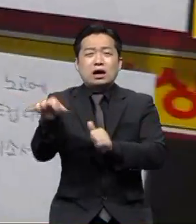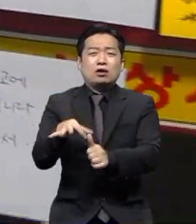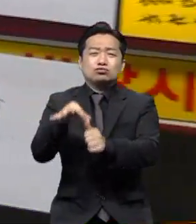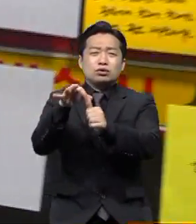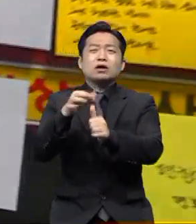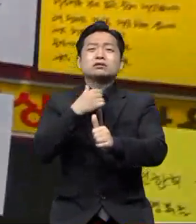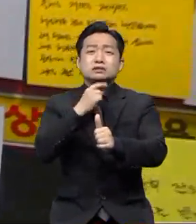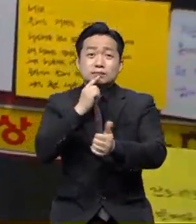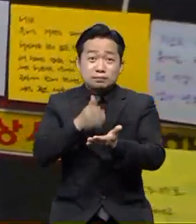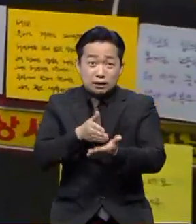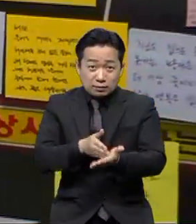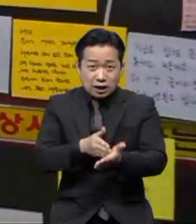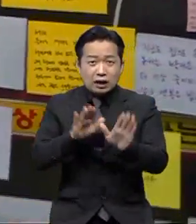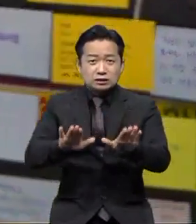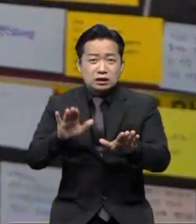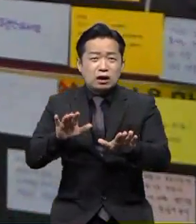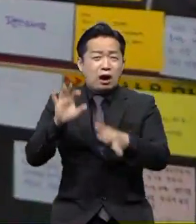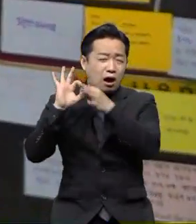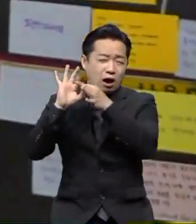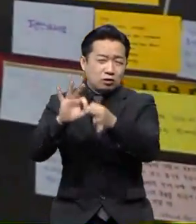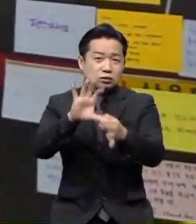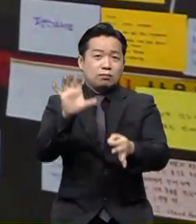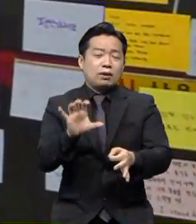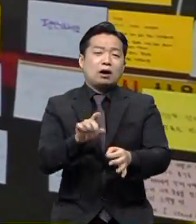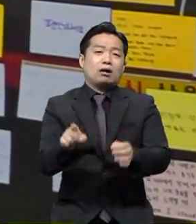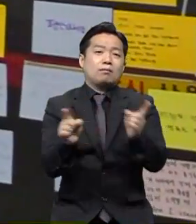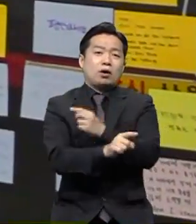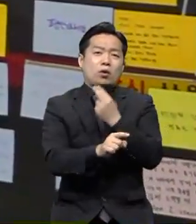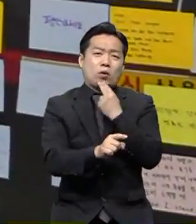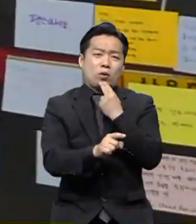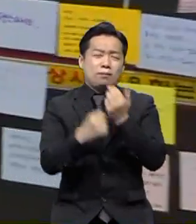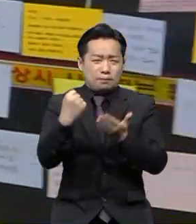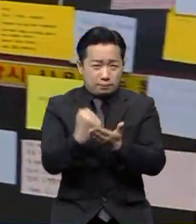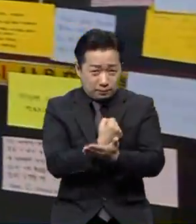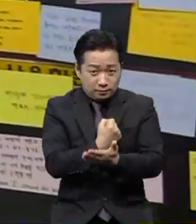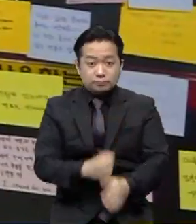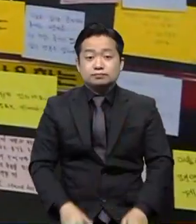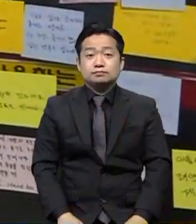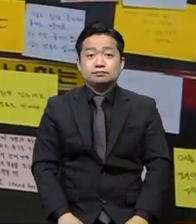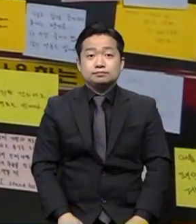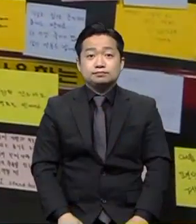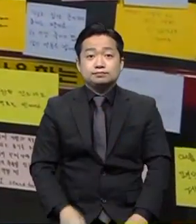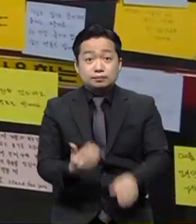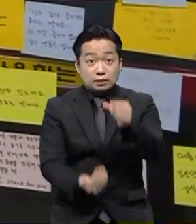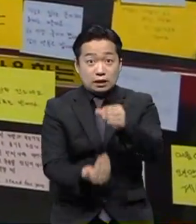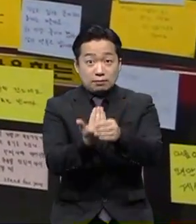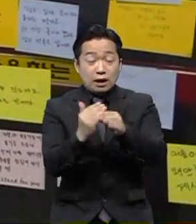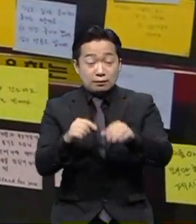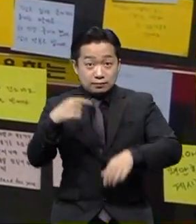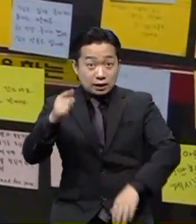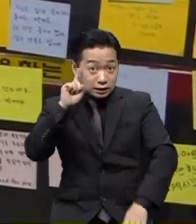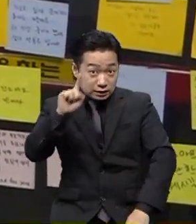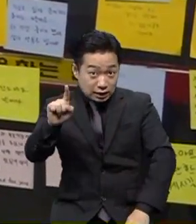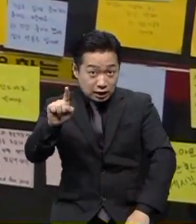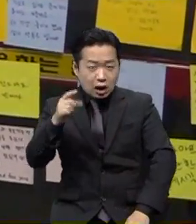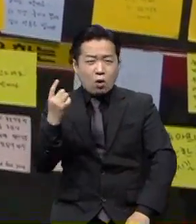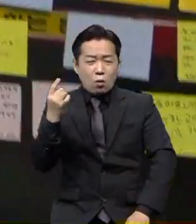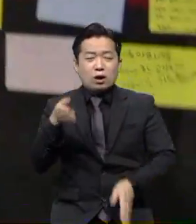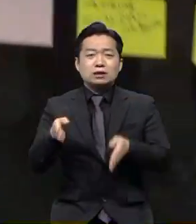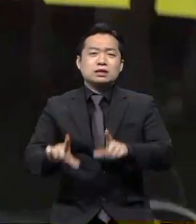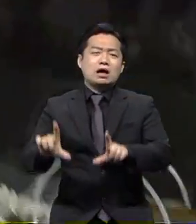얘기하고 싶은데 여전히 달라진 게 없다라는 얘기가 있습니다. 그리고 마침 사고 다음 날인 내일이 김군의